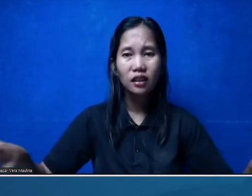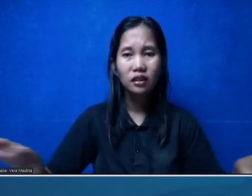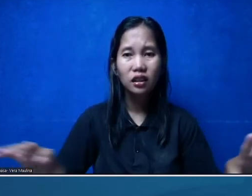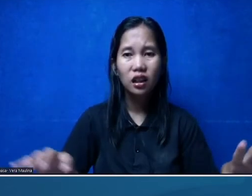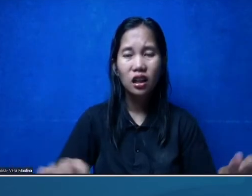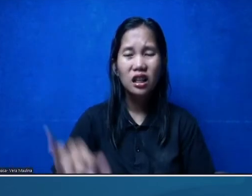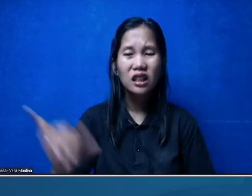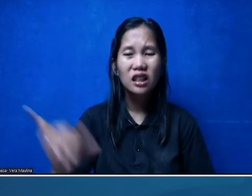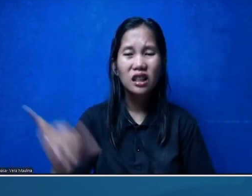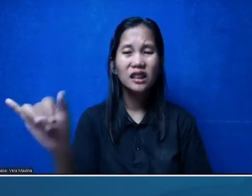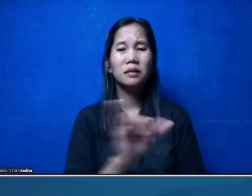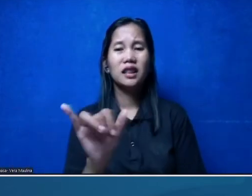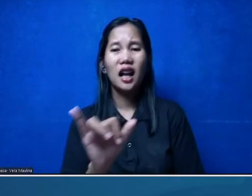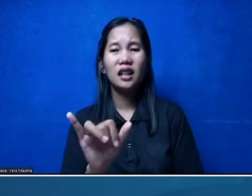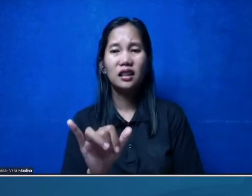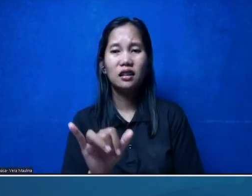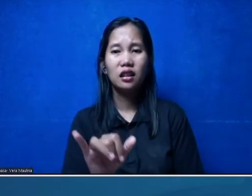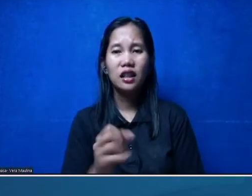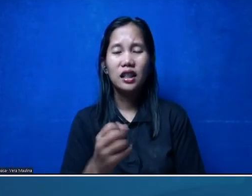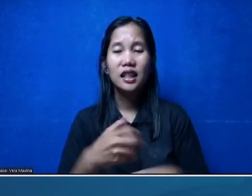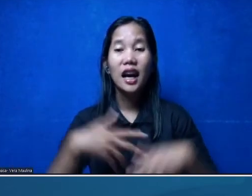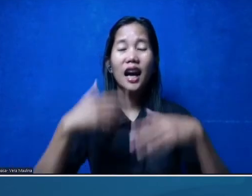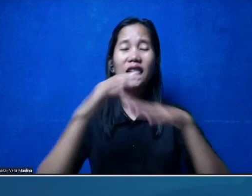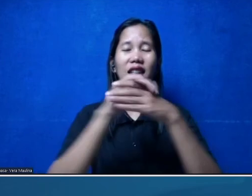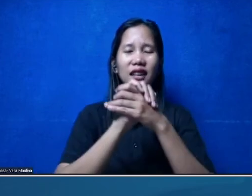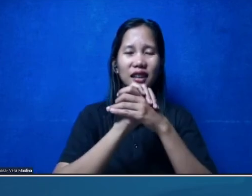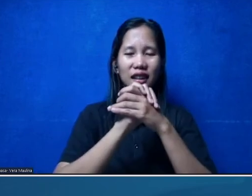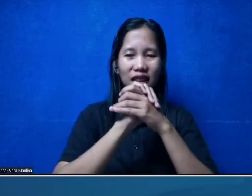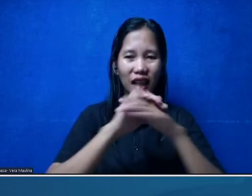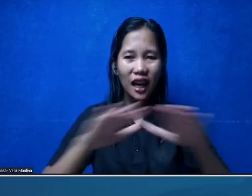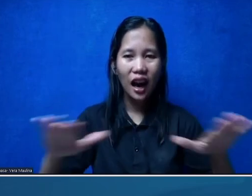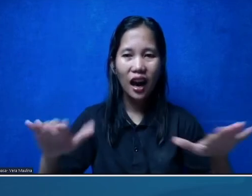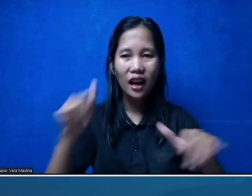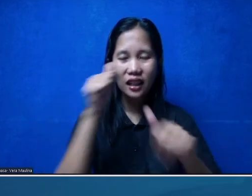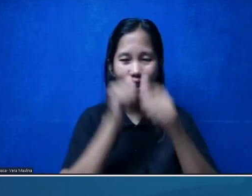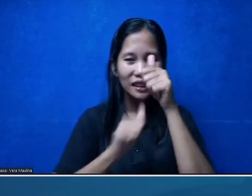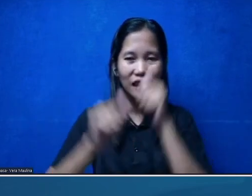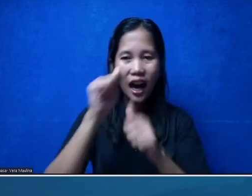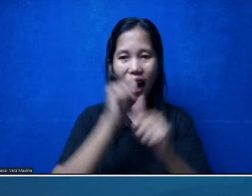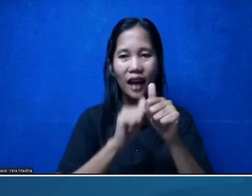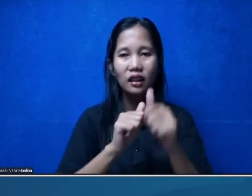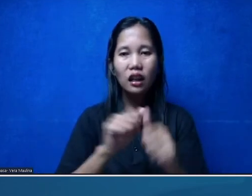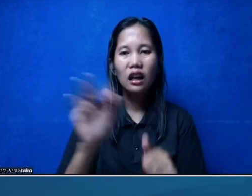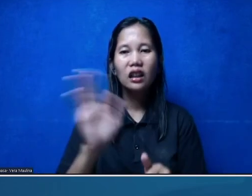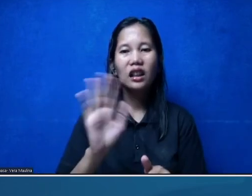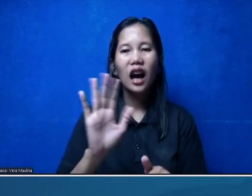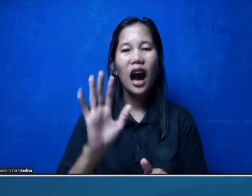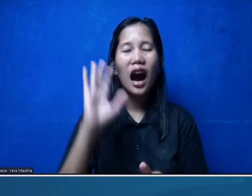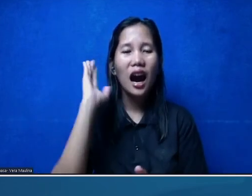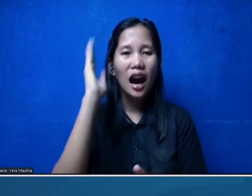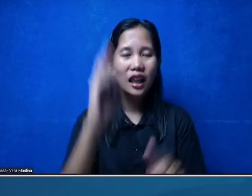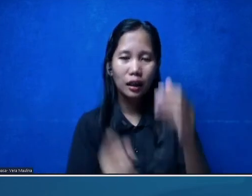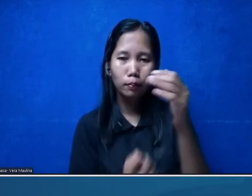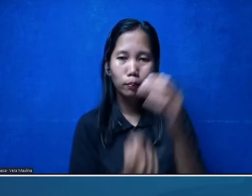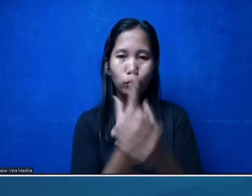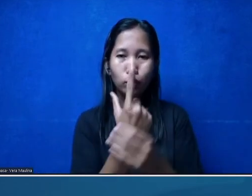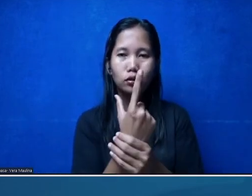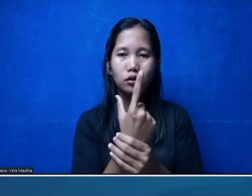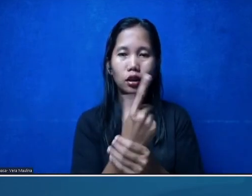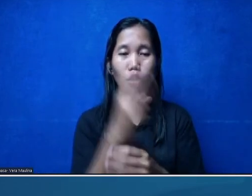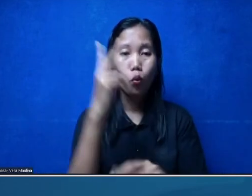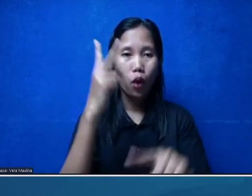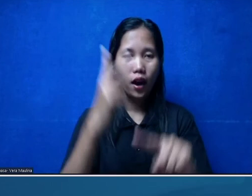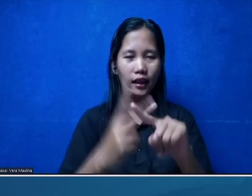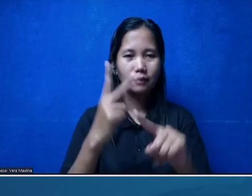kita bersyukur pada malam hari ini kita sudah mengerti dengan jelas siapa dan asal mula setan